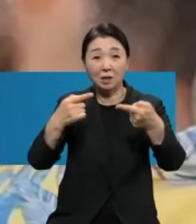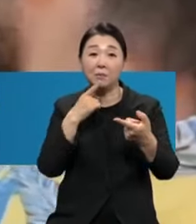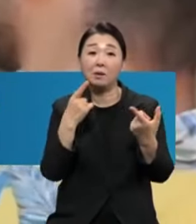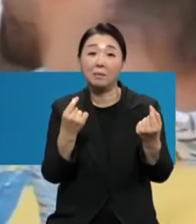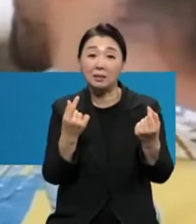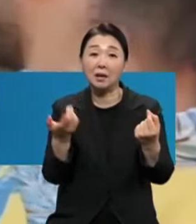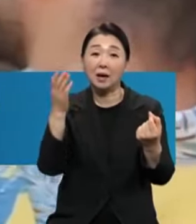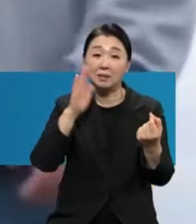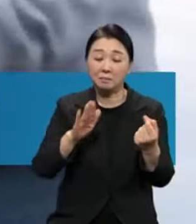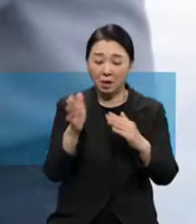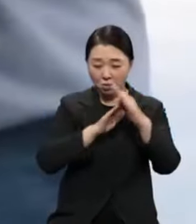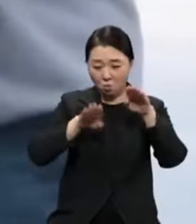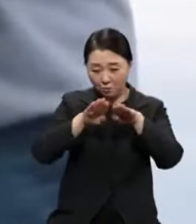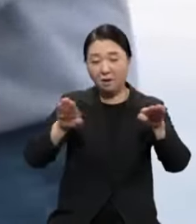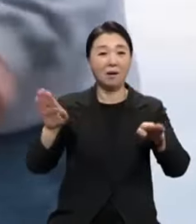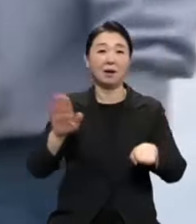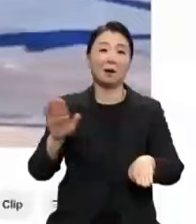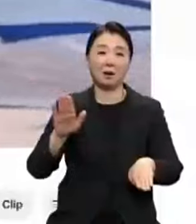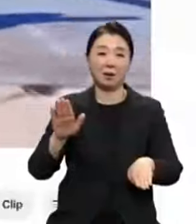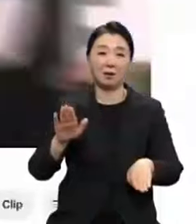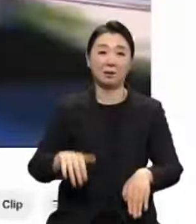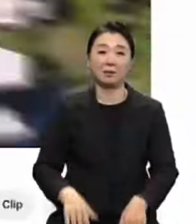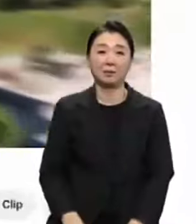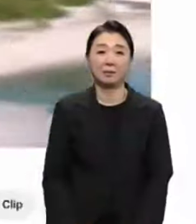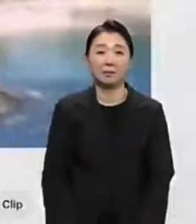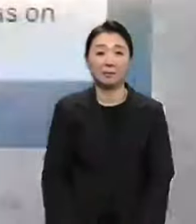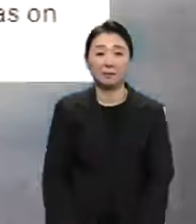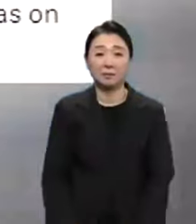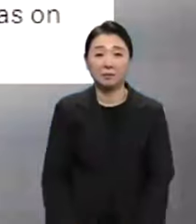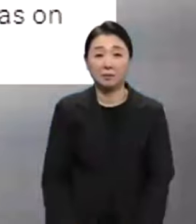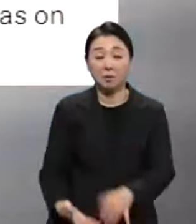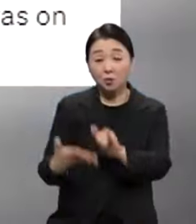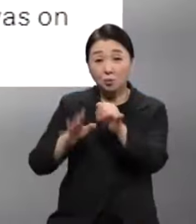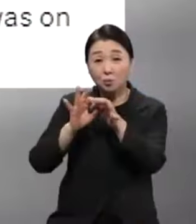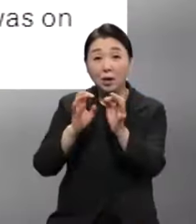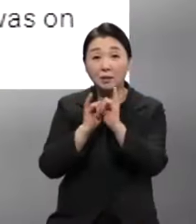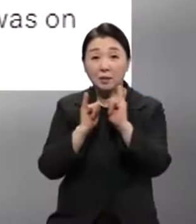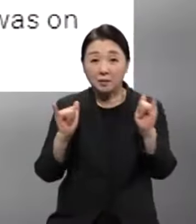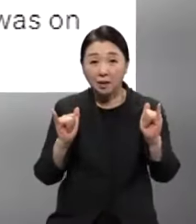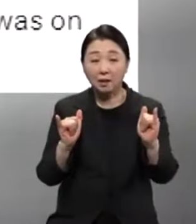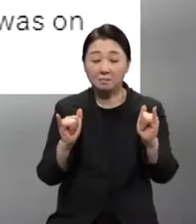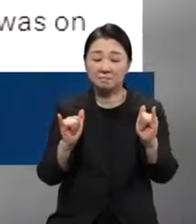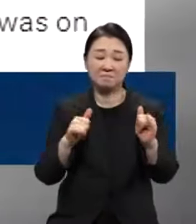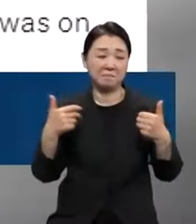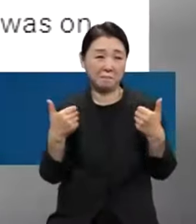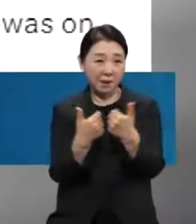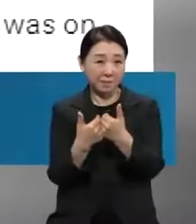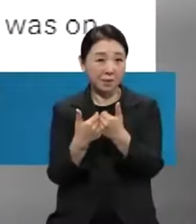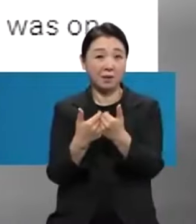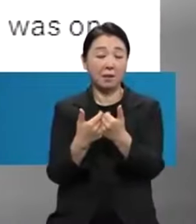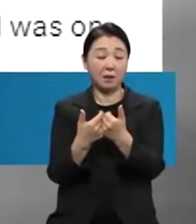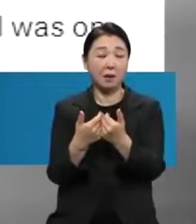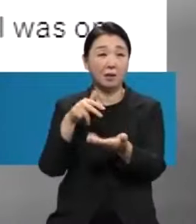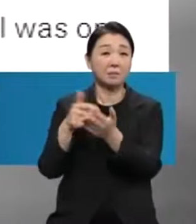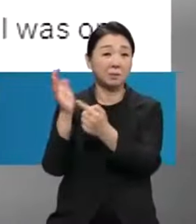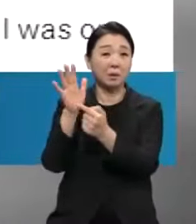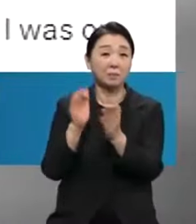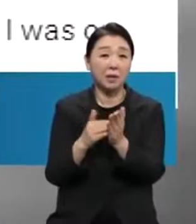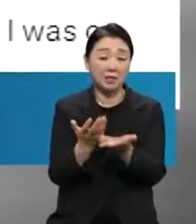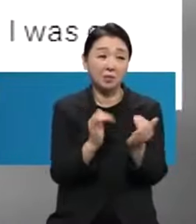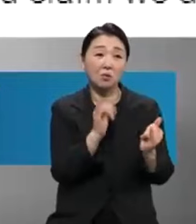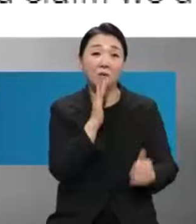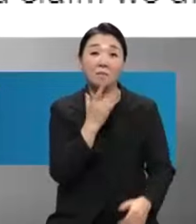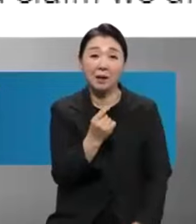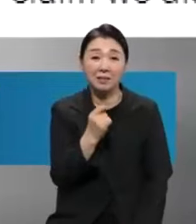참여하지만 실제로는 공정하지 않다는 겁니다. 이 채널 관계자는 곧바로 반박했습니다. 실제 직원은